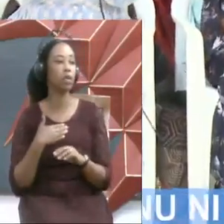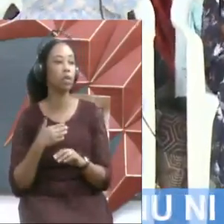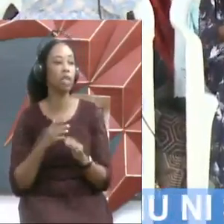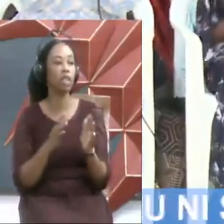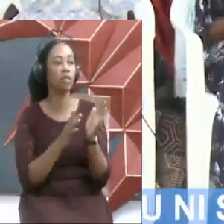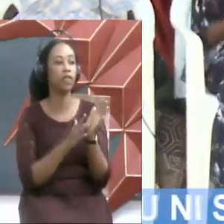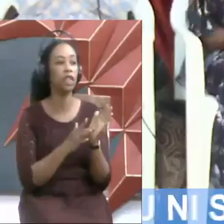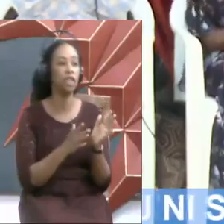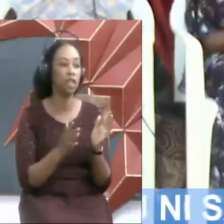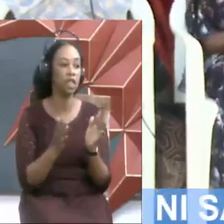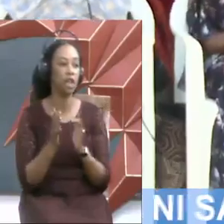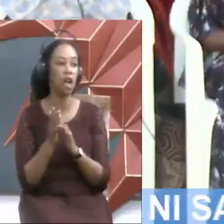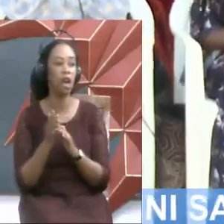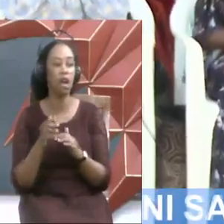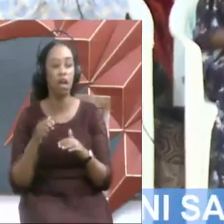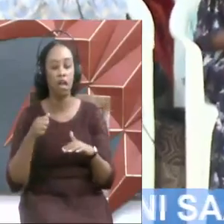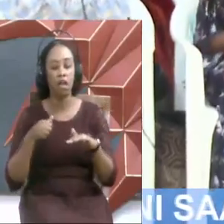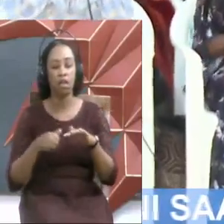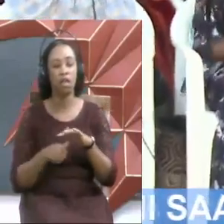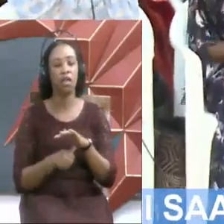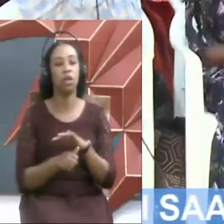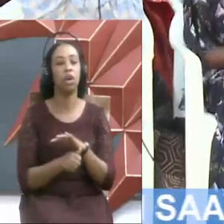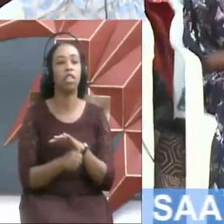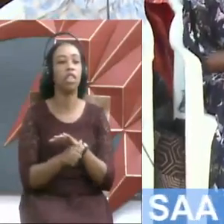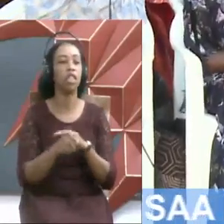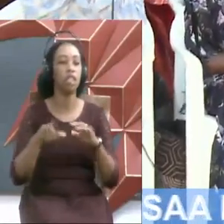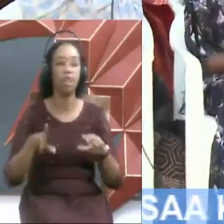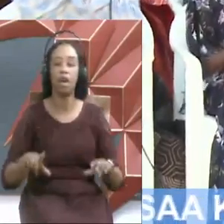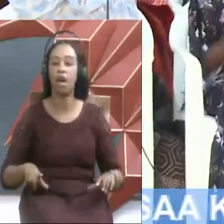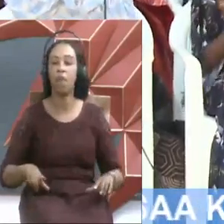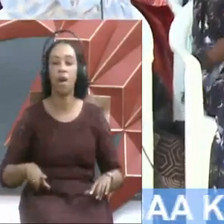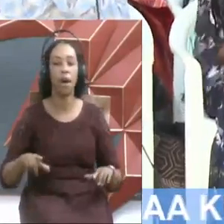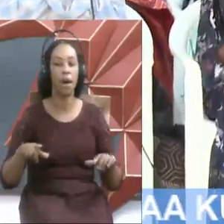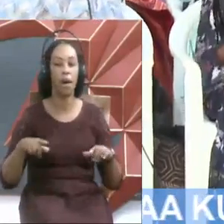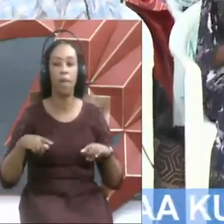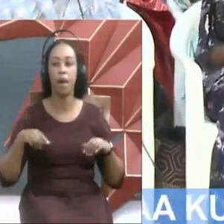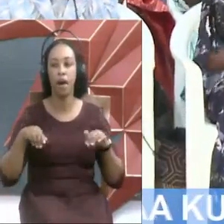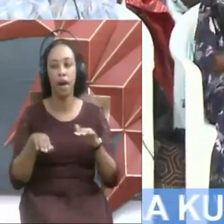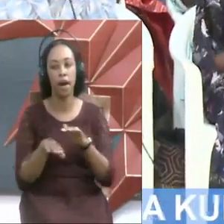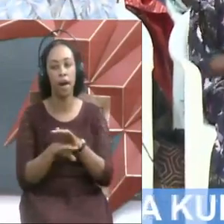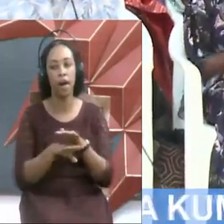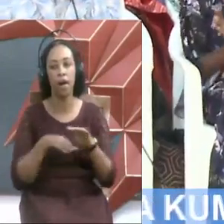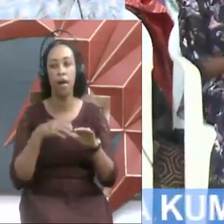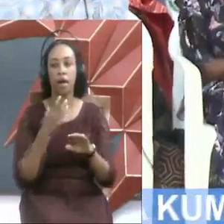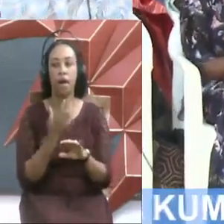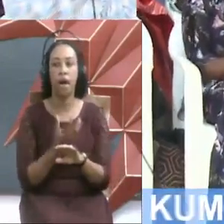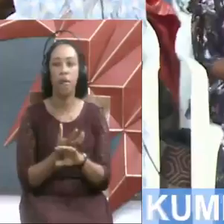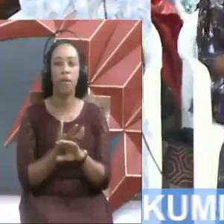Hallelujah, Yesu ni ficha, niko chini ya mwamba.